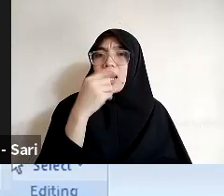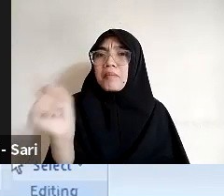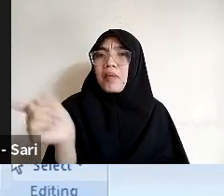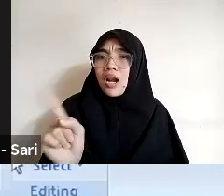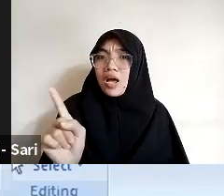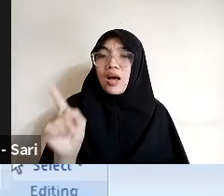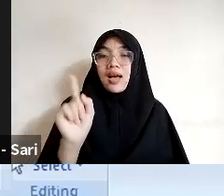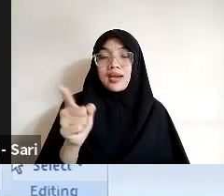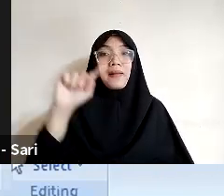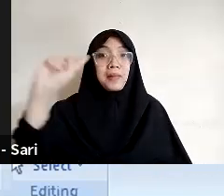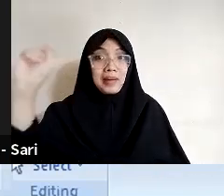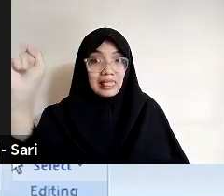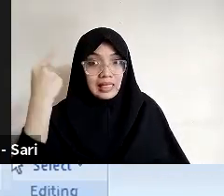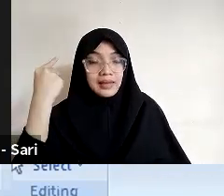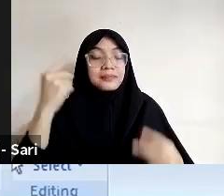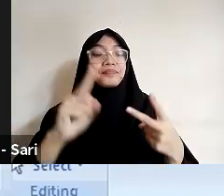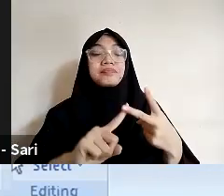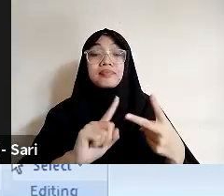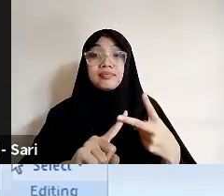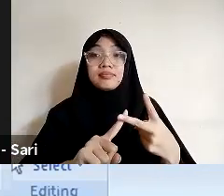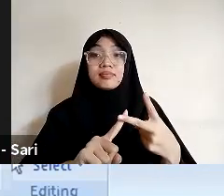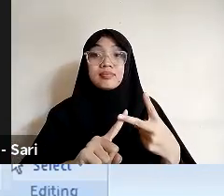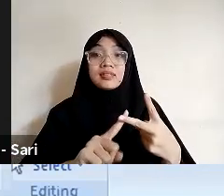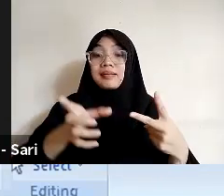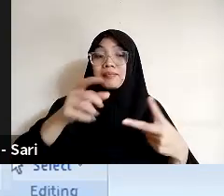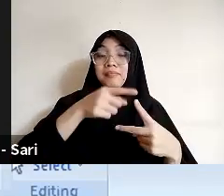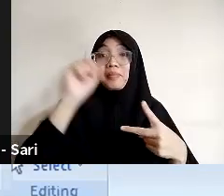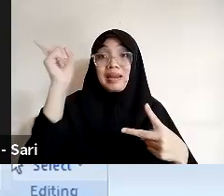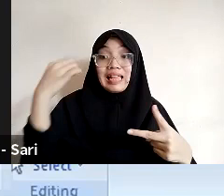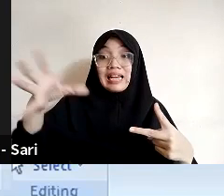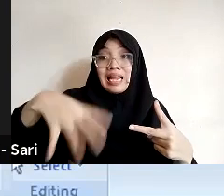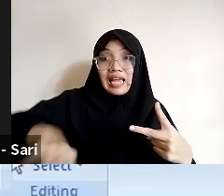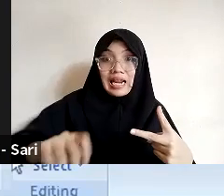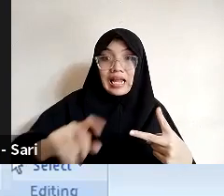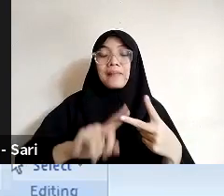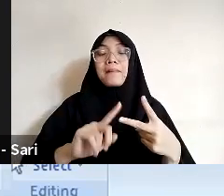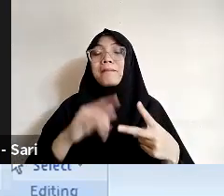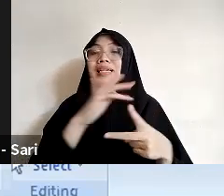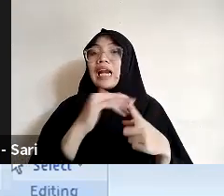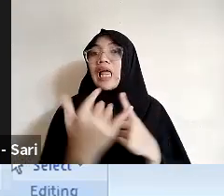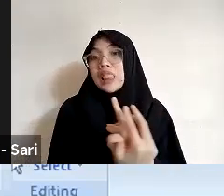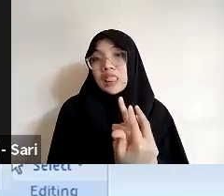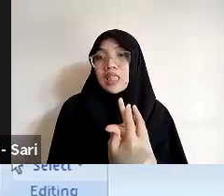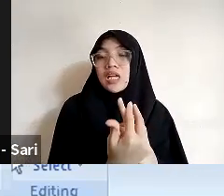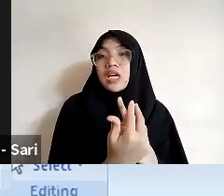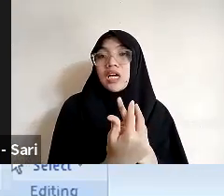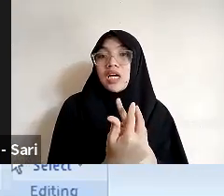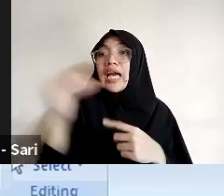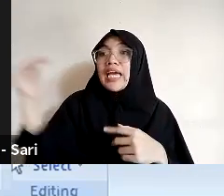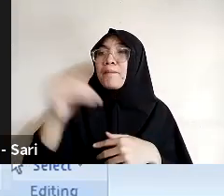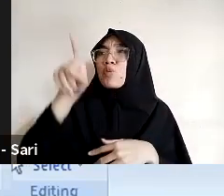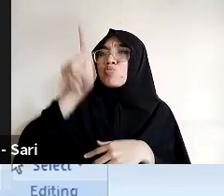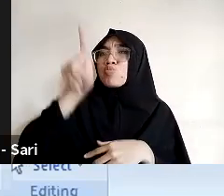pangan pemerintah, cadangan pangan pemerintah daerah, dan cadangan pangan masyarakat. Yang butuh impor itu sebenarnya siapa